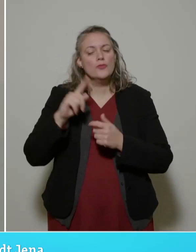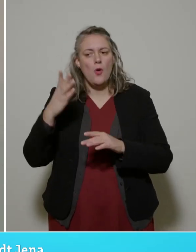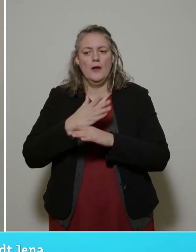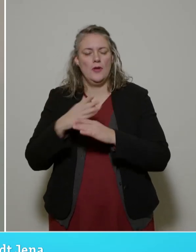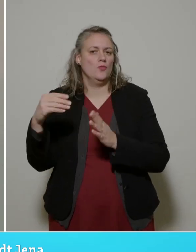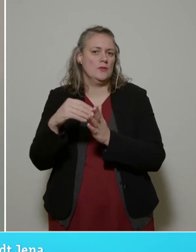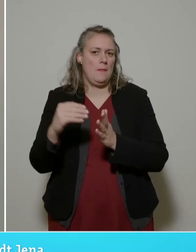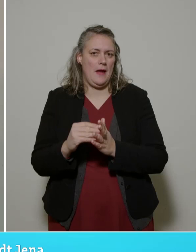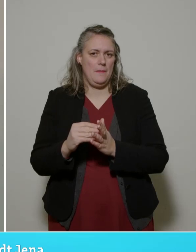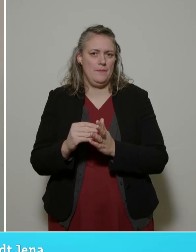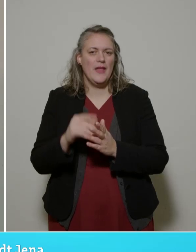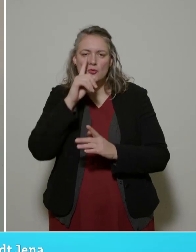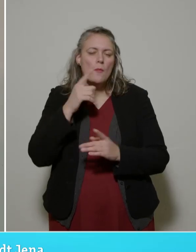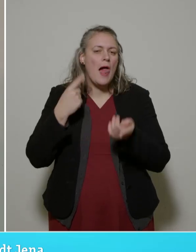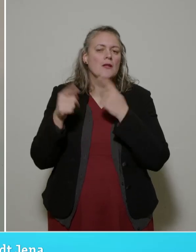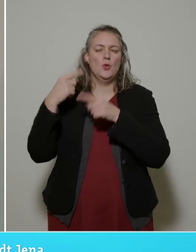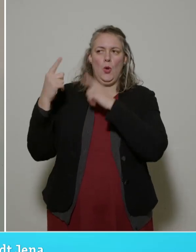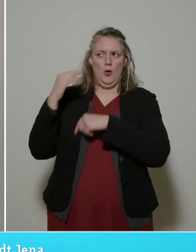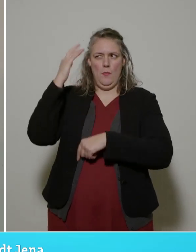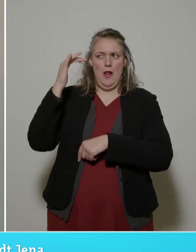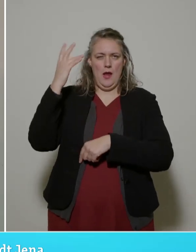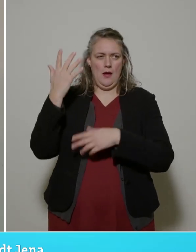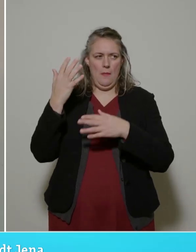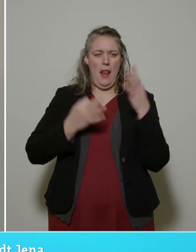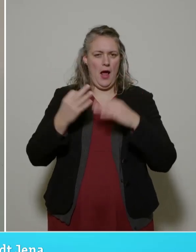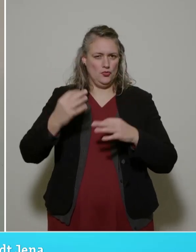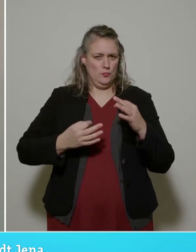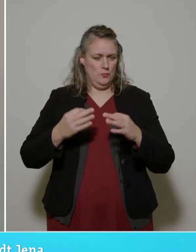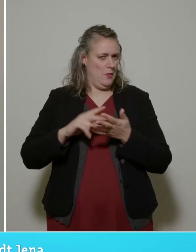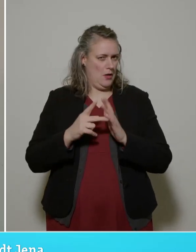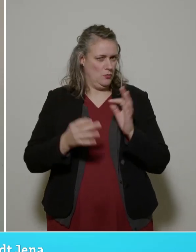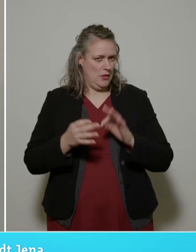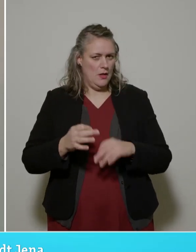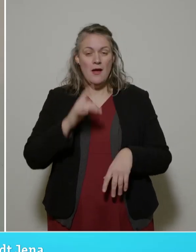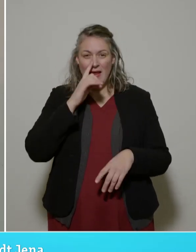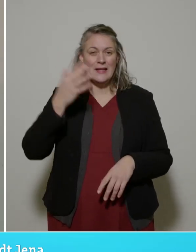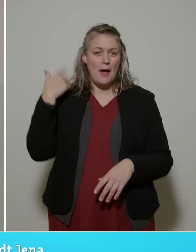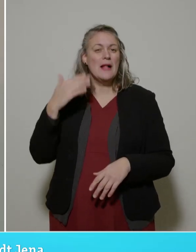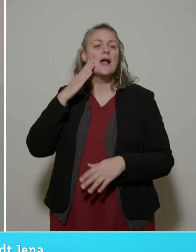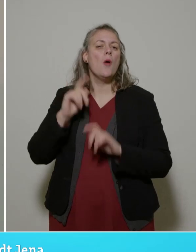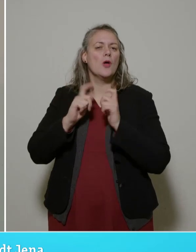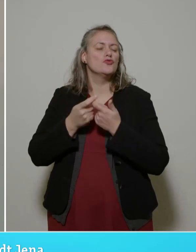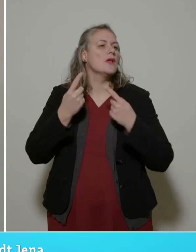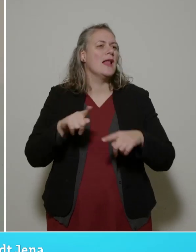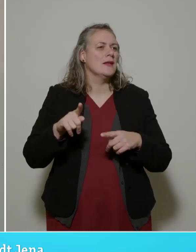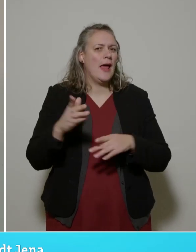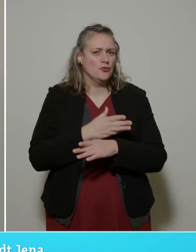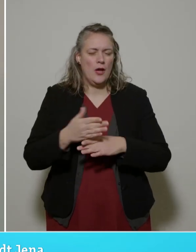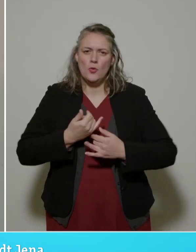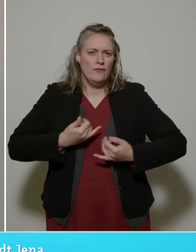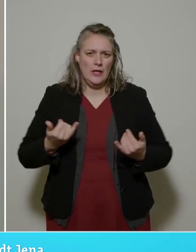hätten mitentscheiden können. Was hätten Sie denn tatsächlich anders entschieden? Es gibt ja drei